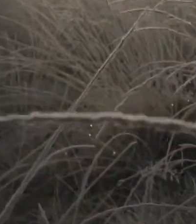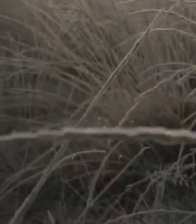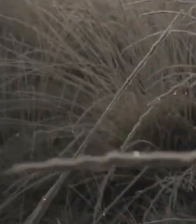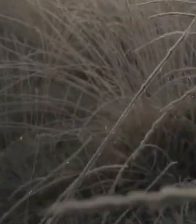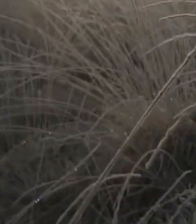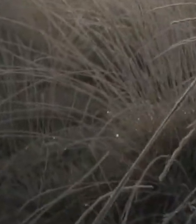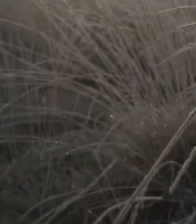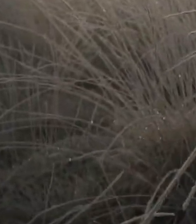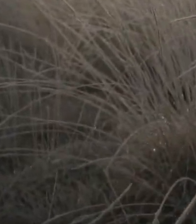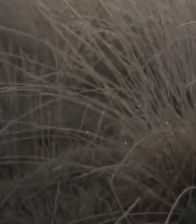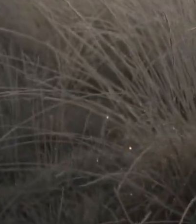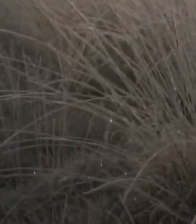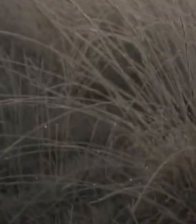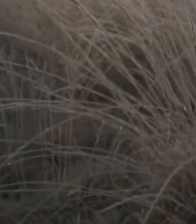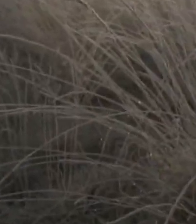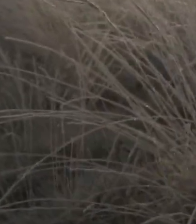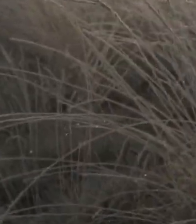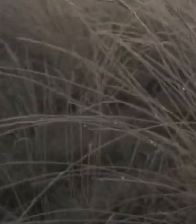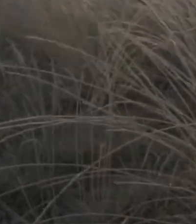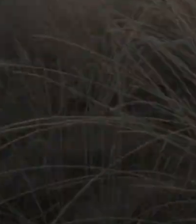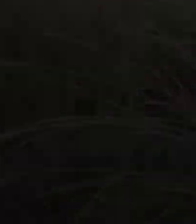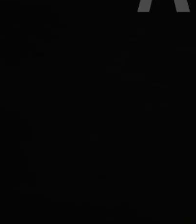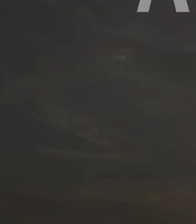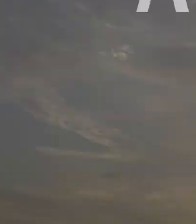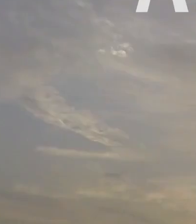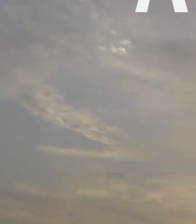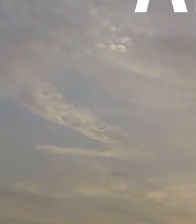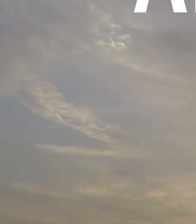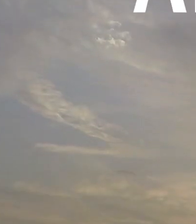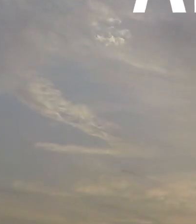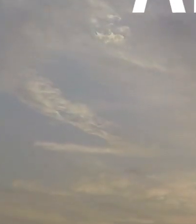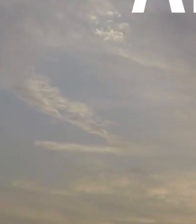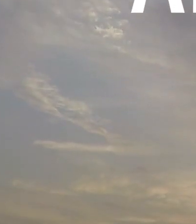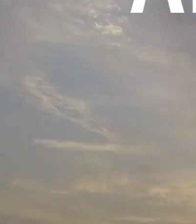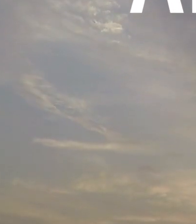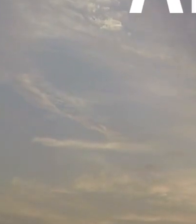in de hoge, in de hoge, in de